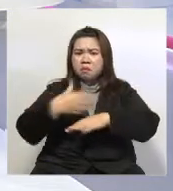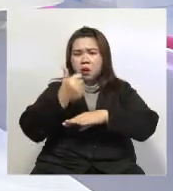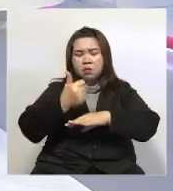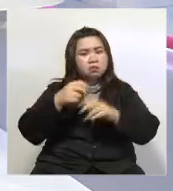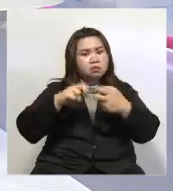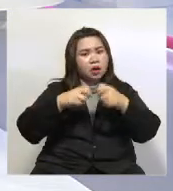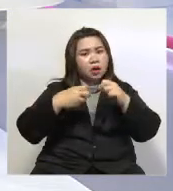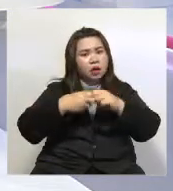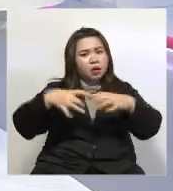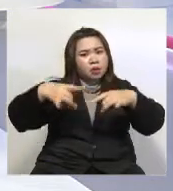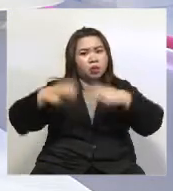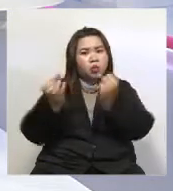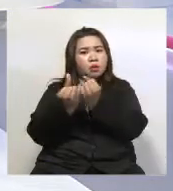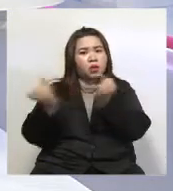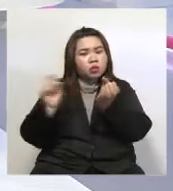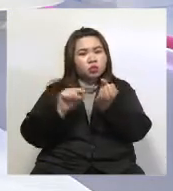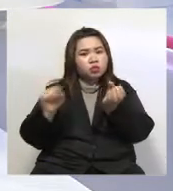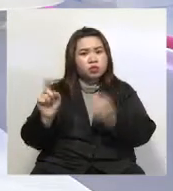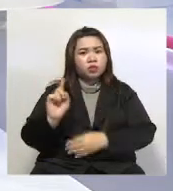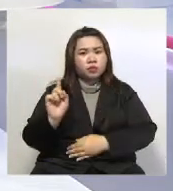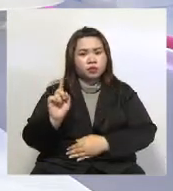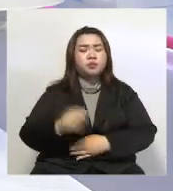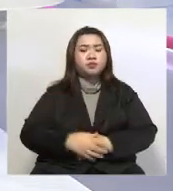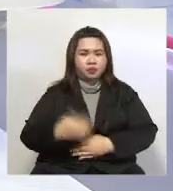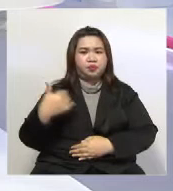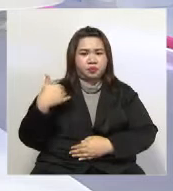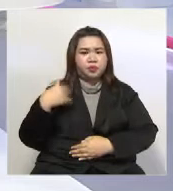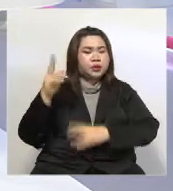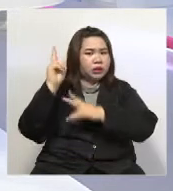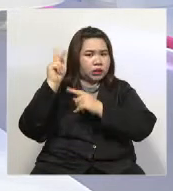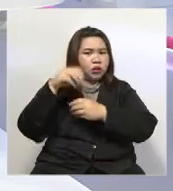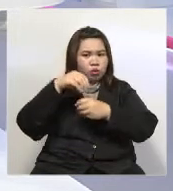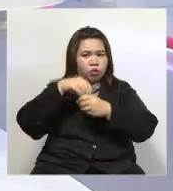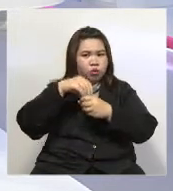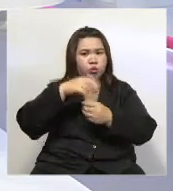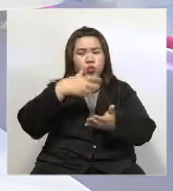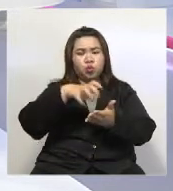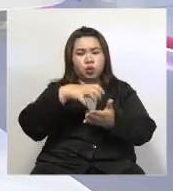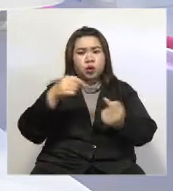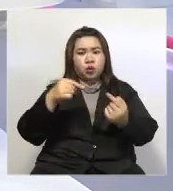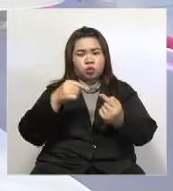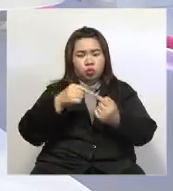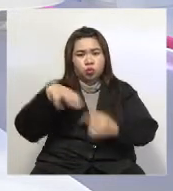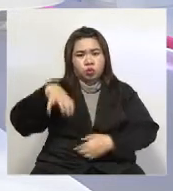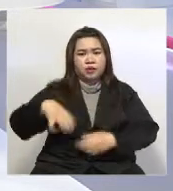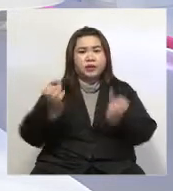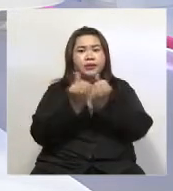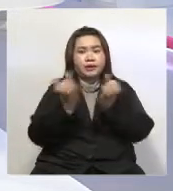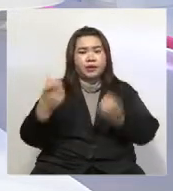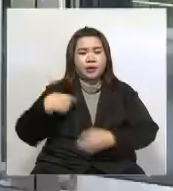หรือแย้งกับรัฐธรรมนูญหรือไม่นะคะซึ่งคุณลิลิยาอุปพงศ์ตอนนี้รายงานมาจากสำนักงานศาลรัฐธรรมนูญ